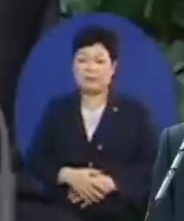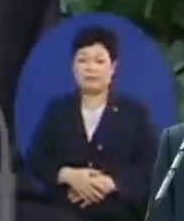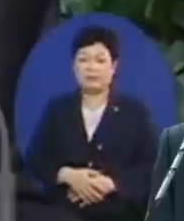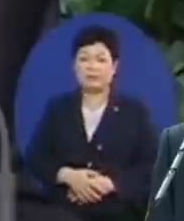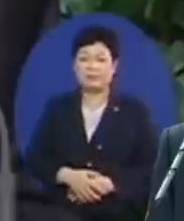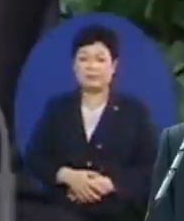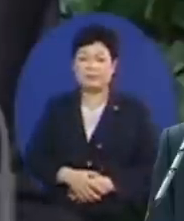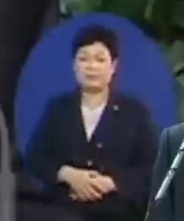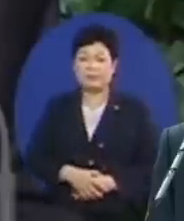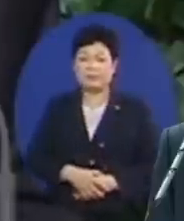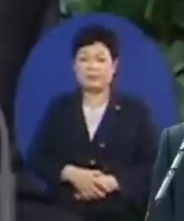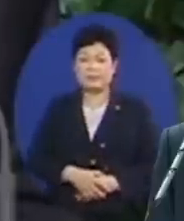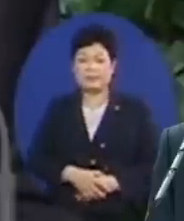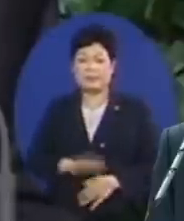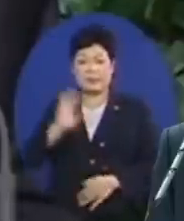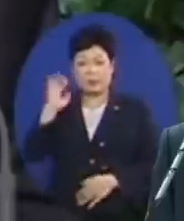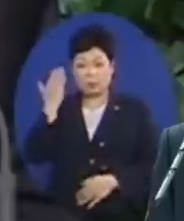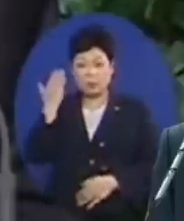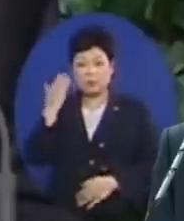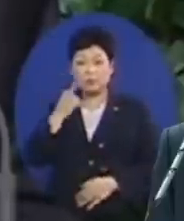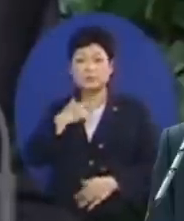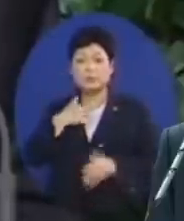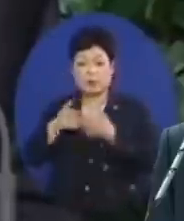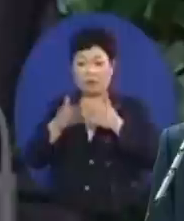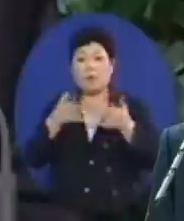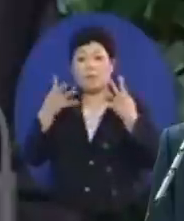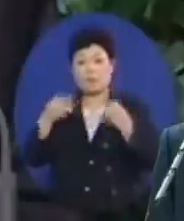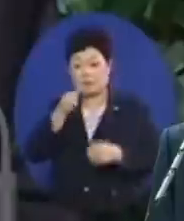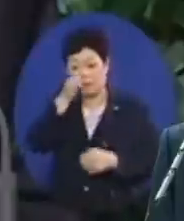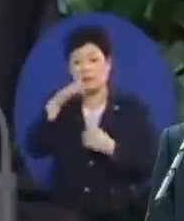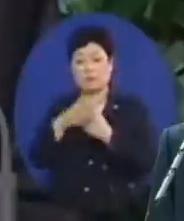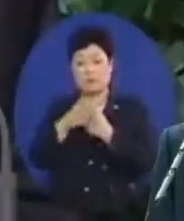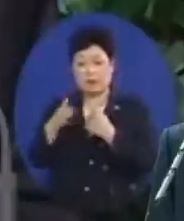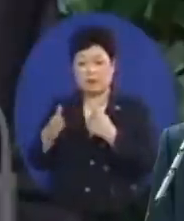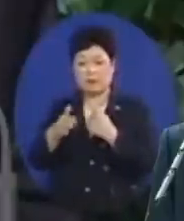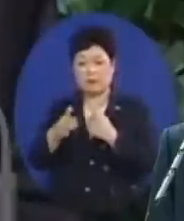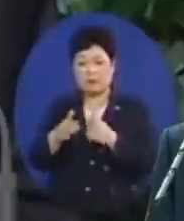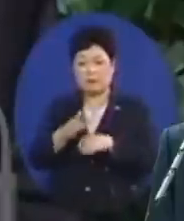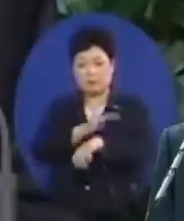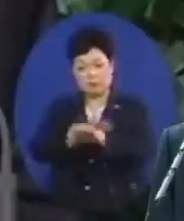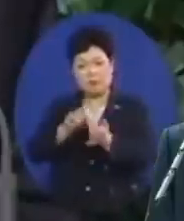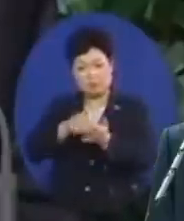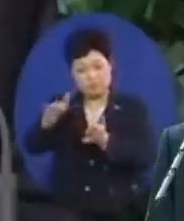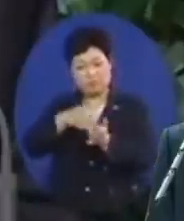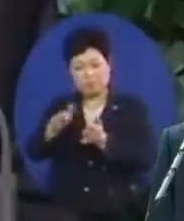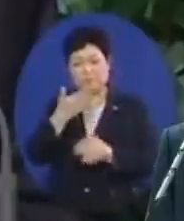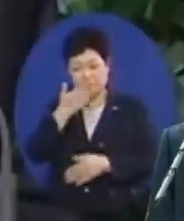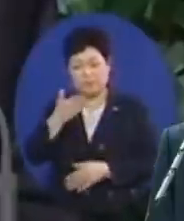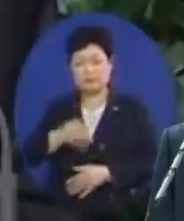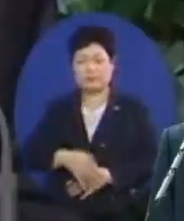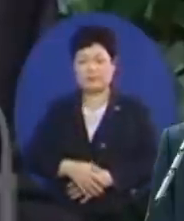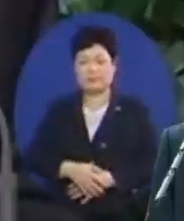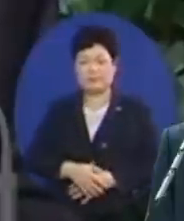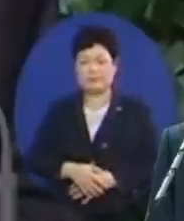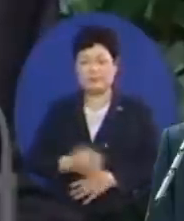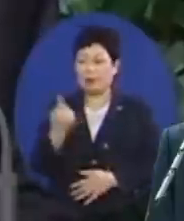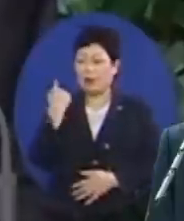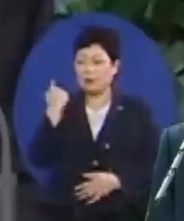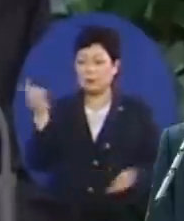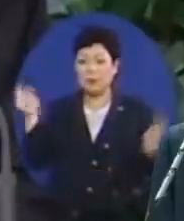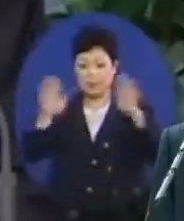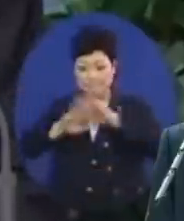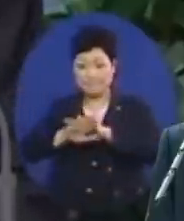근데 요 사이는 경험이 많이 있어서 이제 잘 쫓아내요. 어제